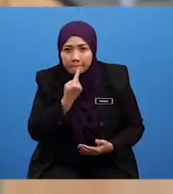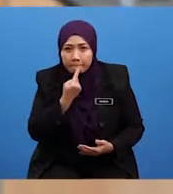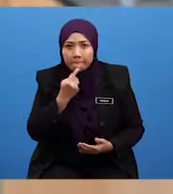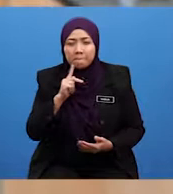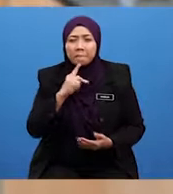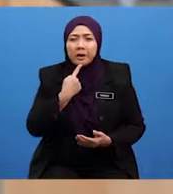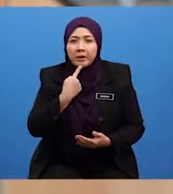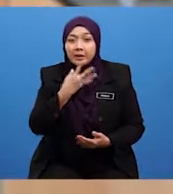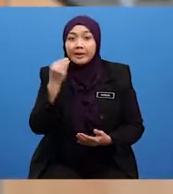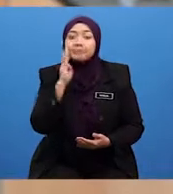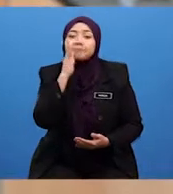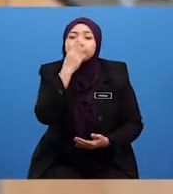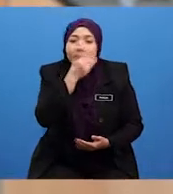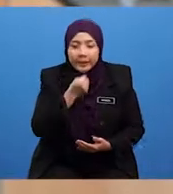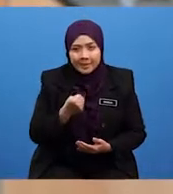manis?